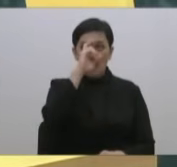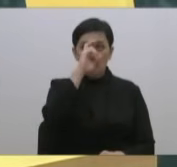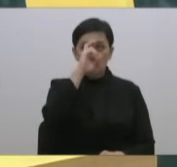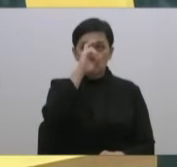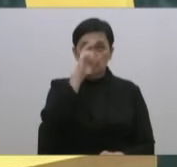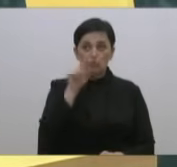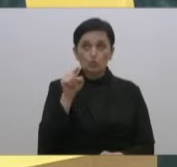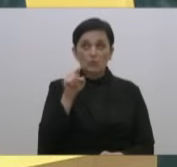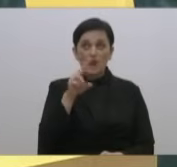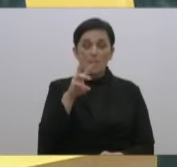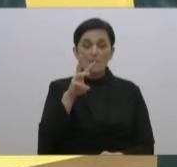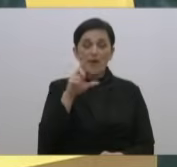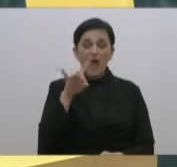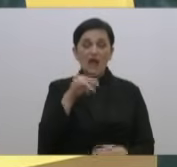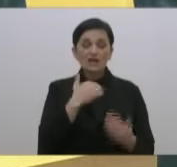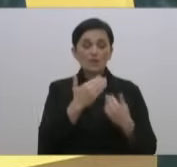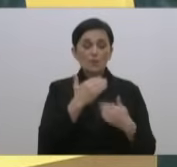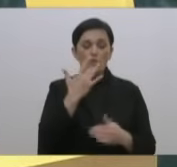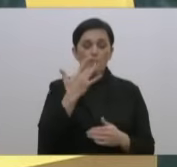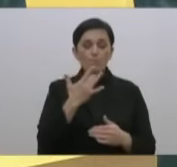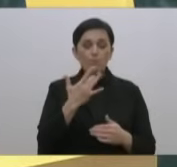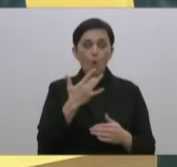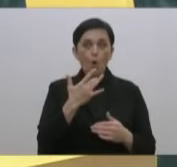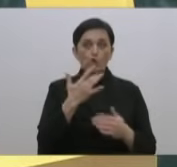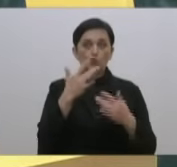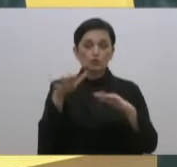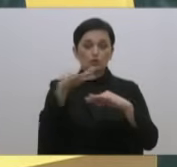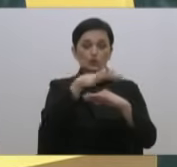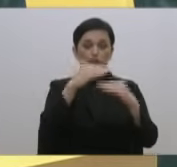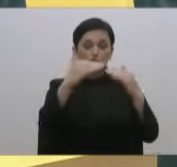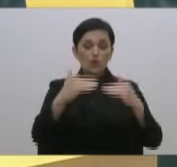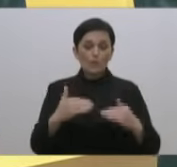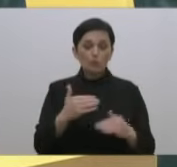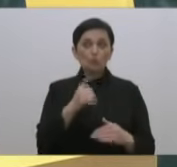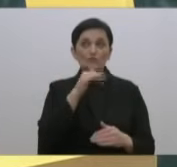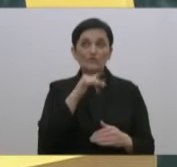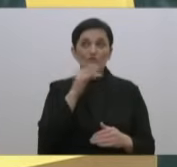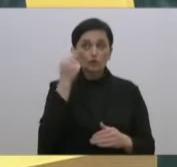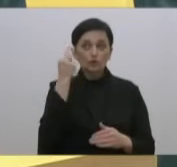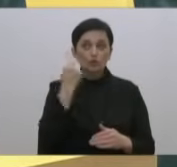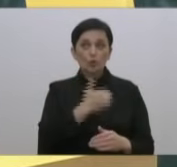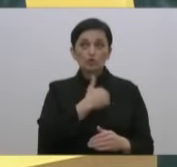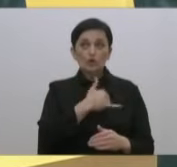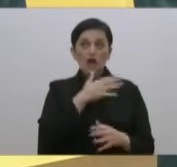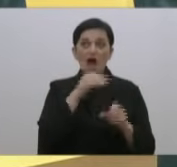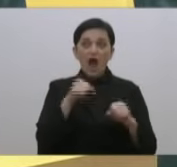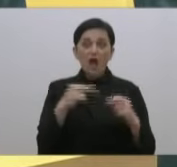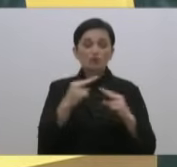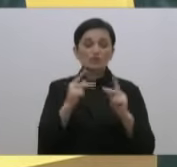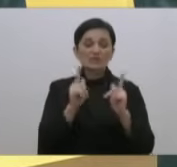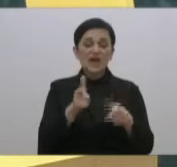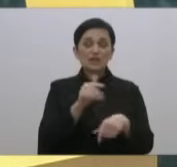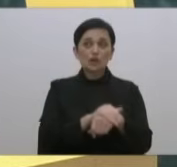ხელისუფლებას მელიასთან მიმართებაში პოლიტიკური სცენიდან ჩამოშორება თითქოს სურდა, არ შეუძლია ამის